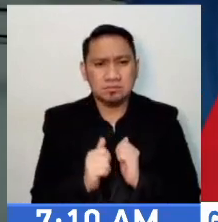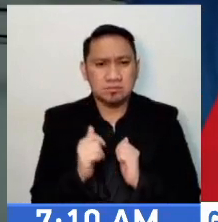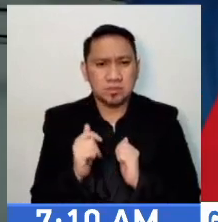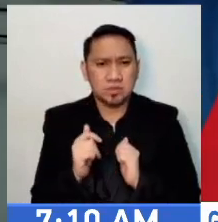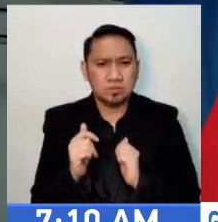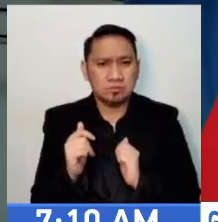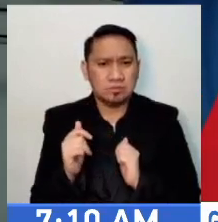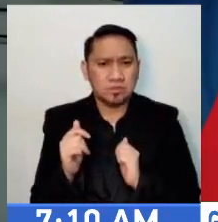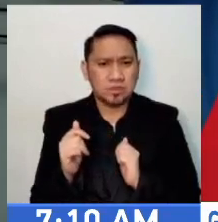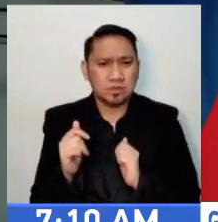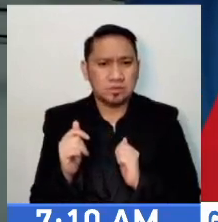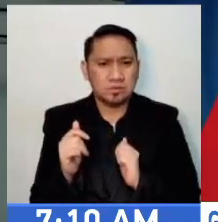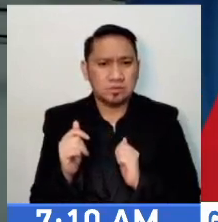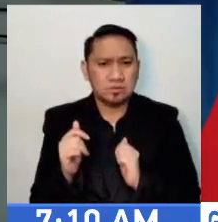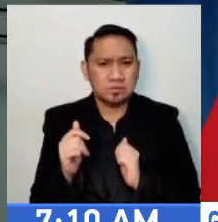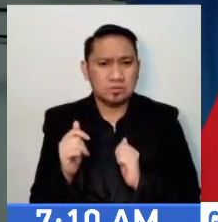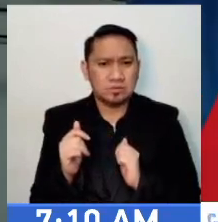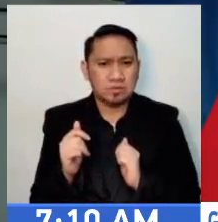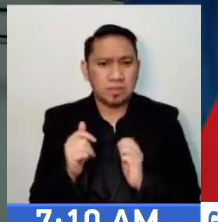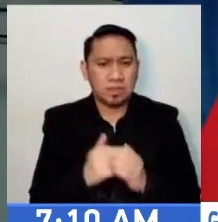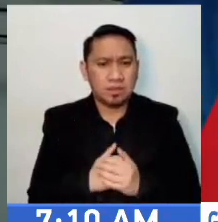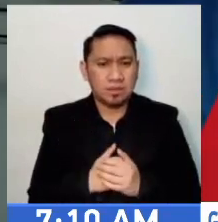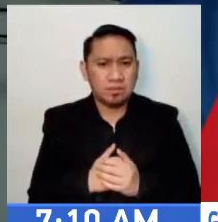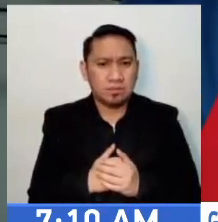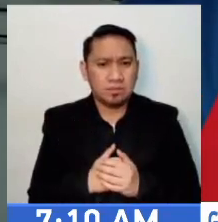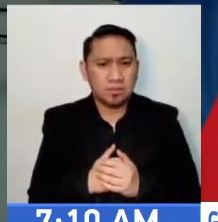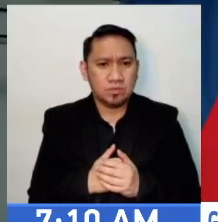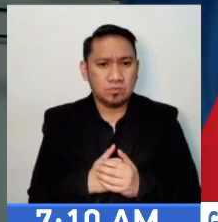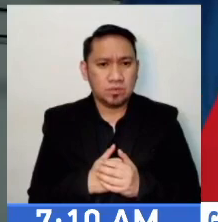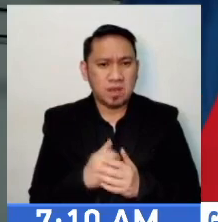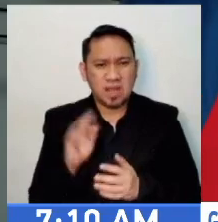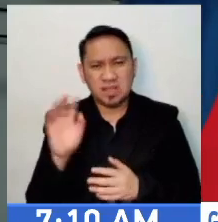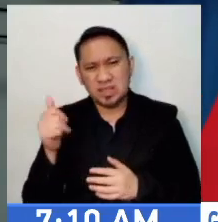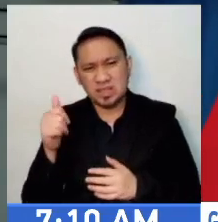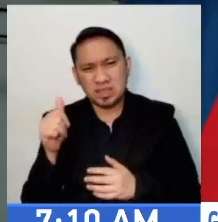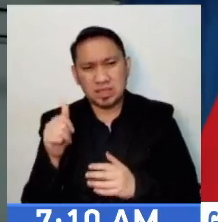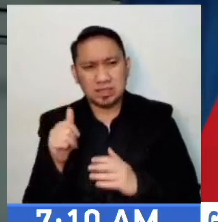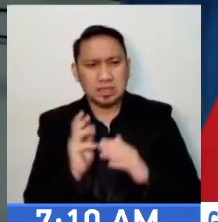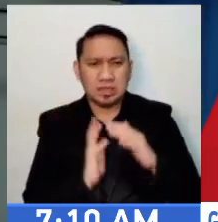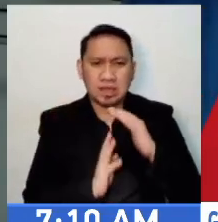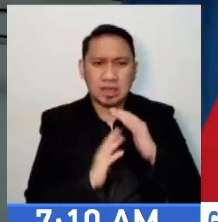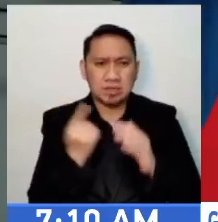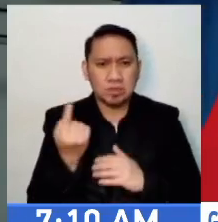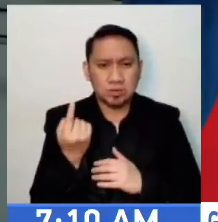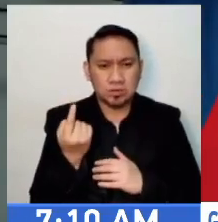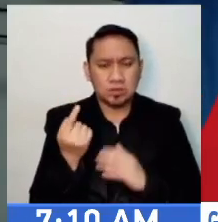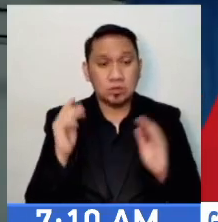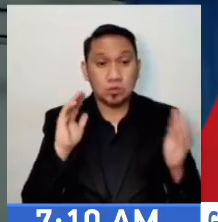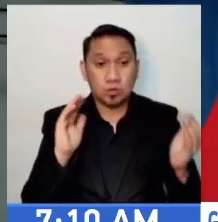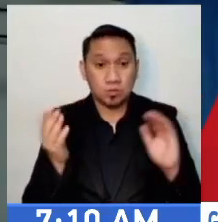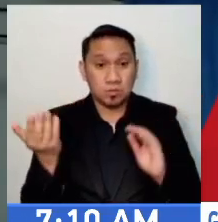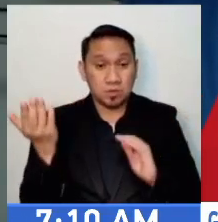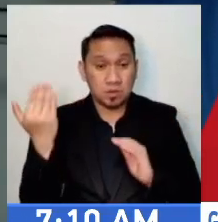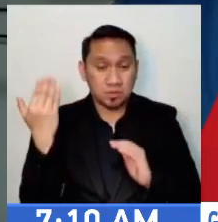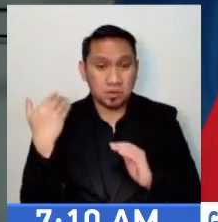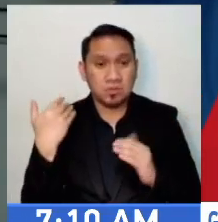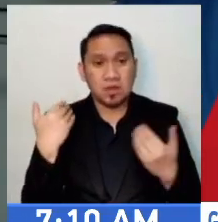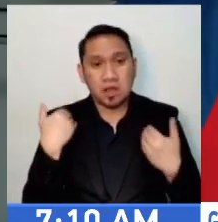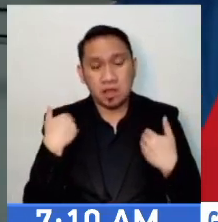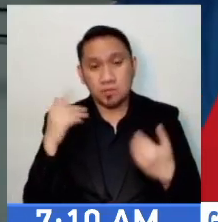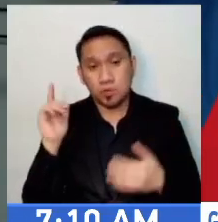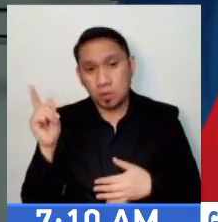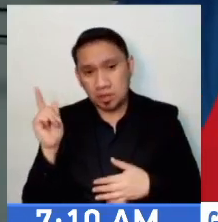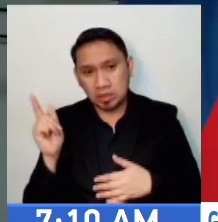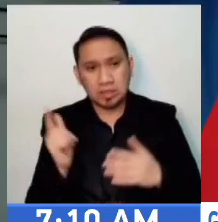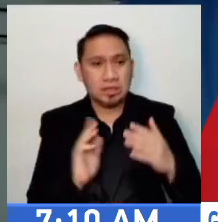ang nagagawa namin. Kagaya dati, maabot kami ng mga 20 rides.